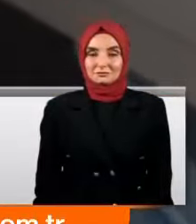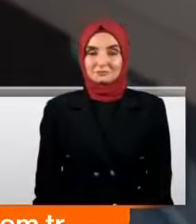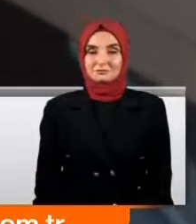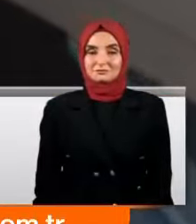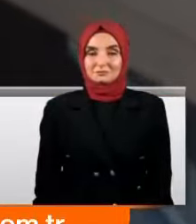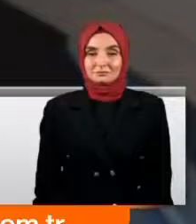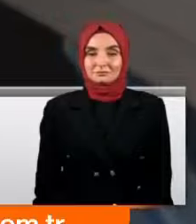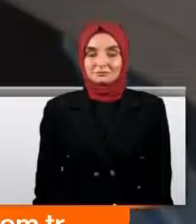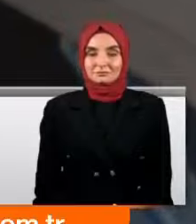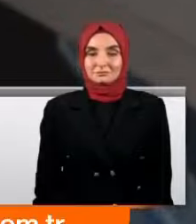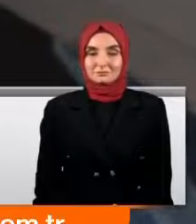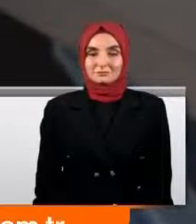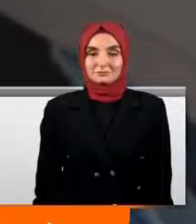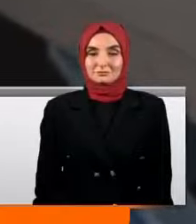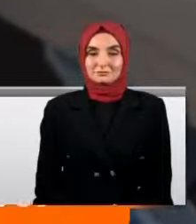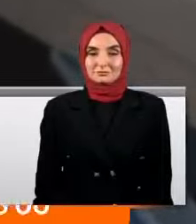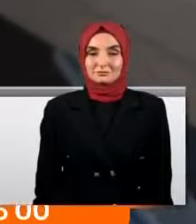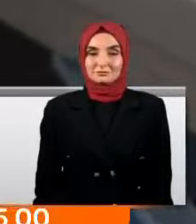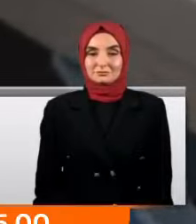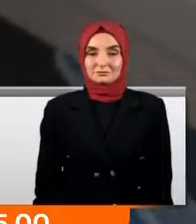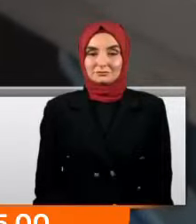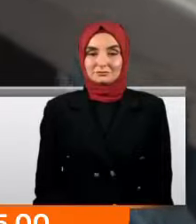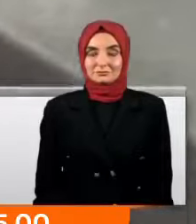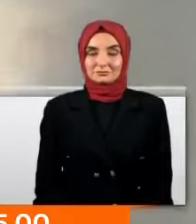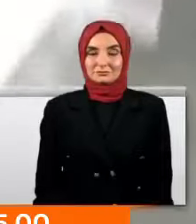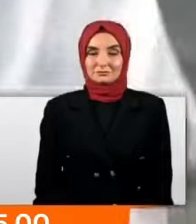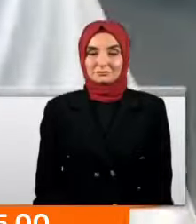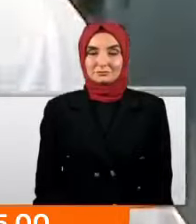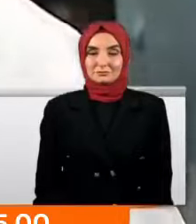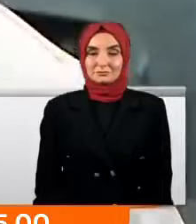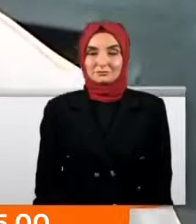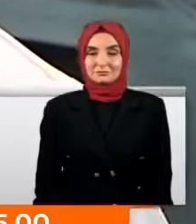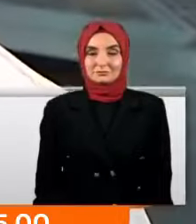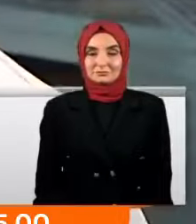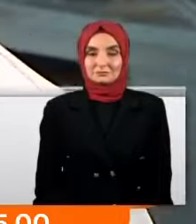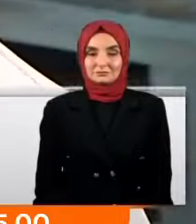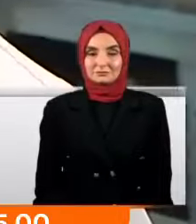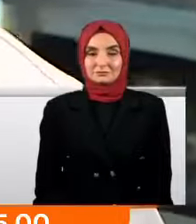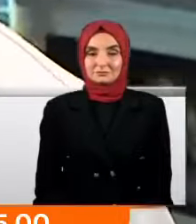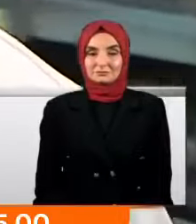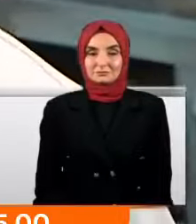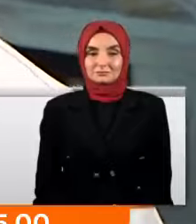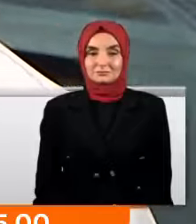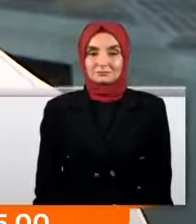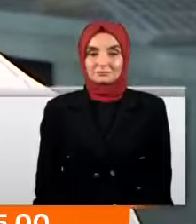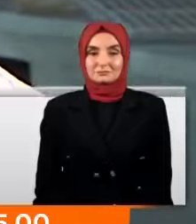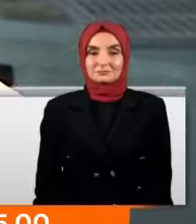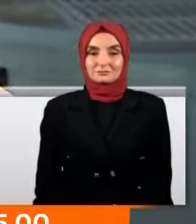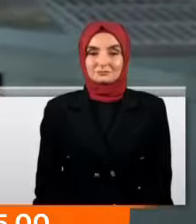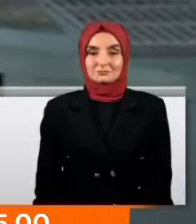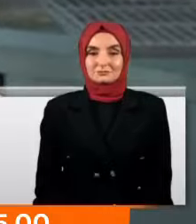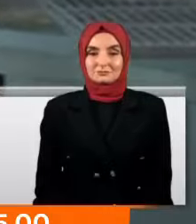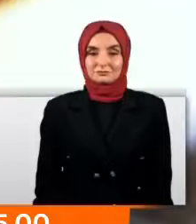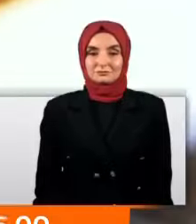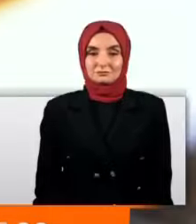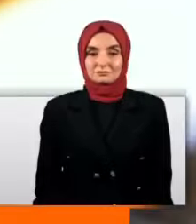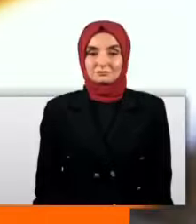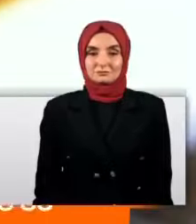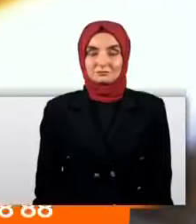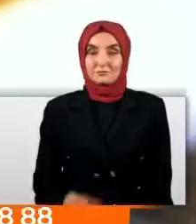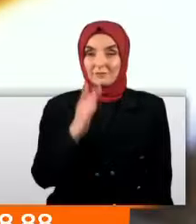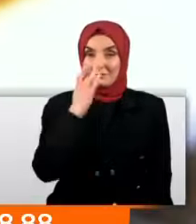akıyor, kesmiyor ya da kokusu çok güzel, aroması çok güzel. Bu yüzden bu gerçek baldır demek bizi yanıltır.